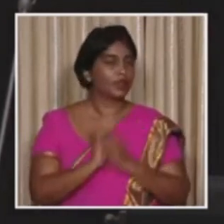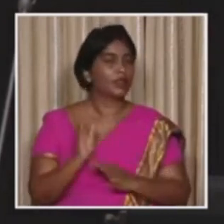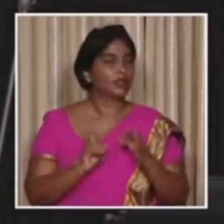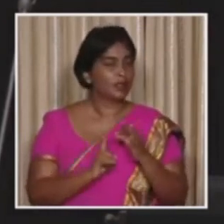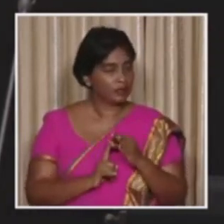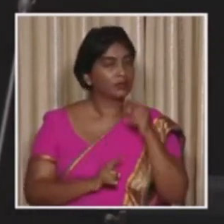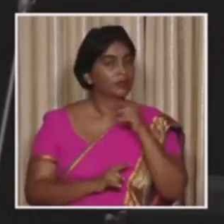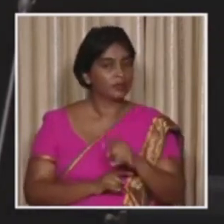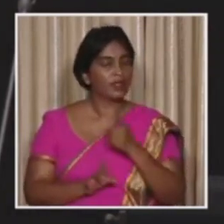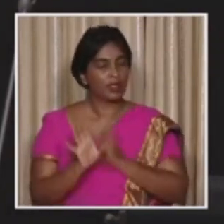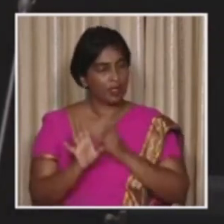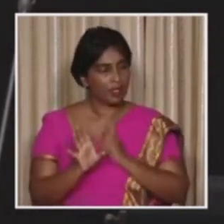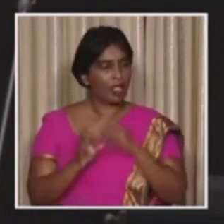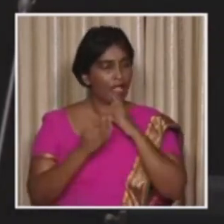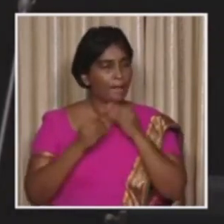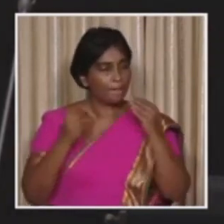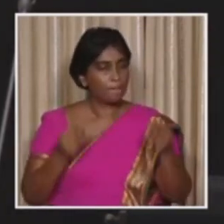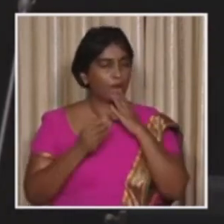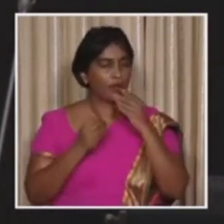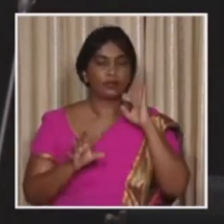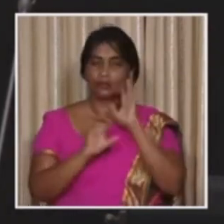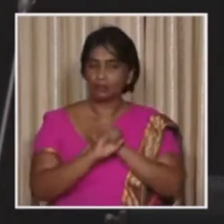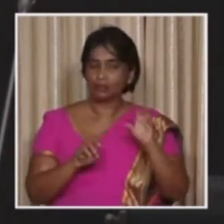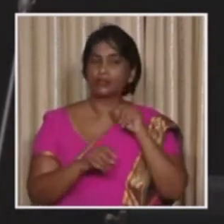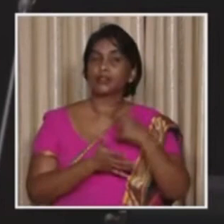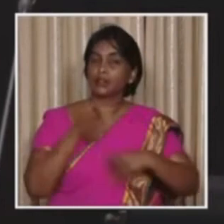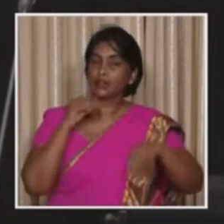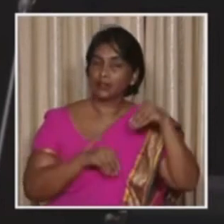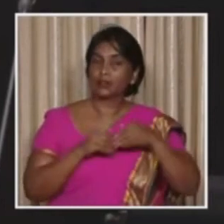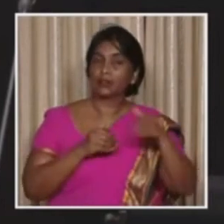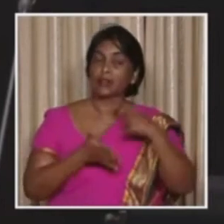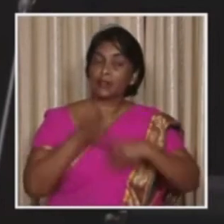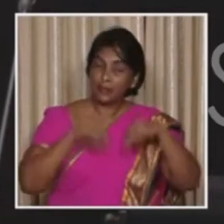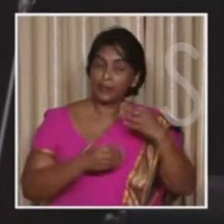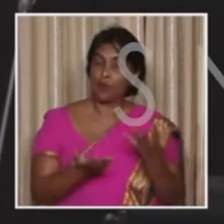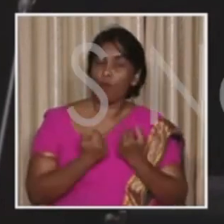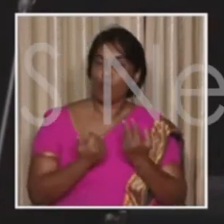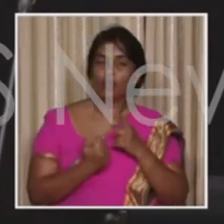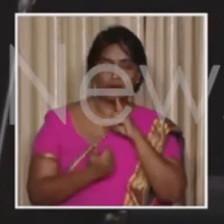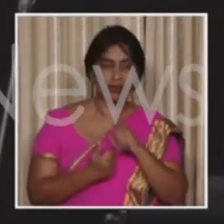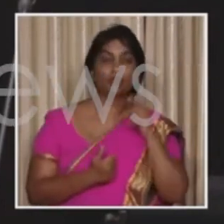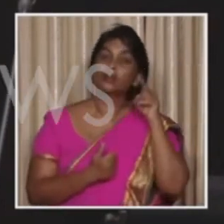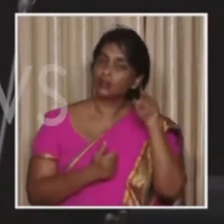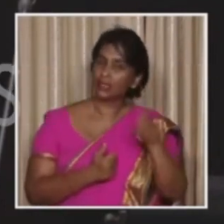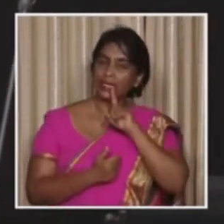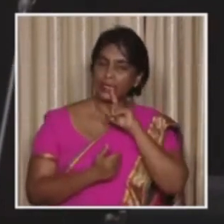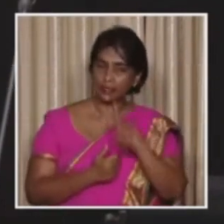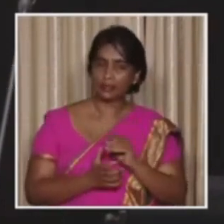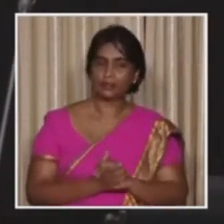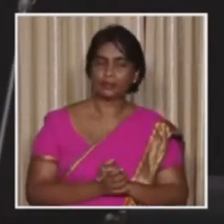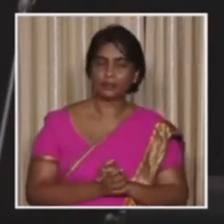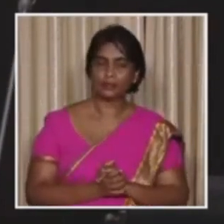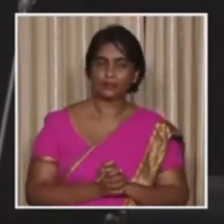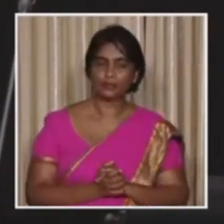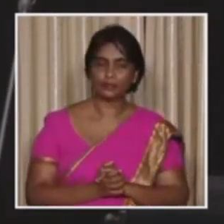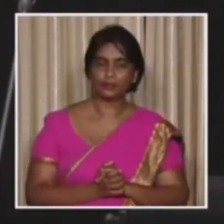ඇමතිතුමා එතුමත් හැමදාම ප්‍රවෘත්ති සාකච්ඡා තියලා එතුමත් කියනවා මැතිවරණ තියන්න කියලා. තමුන්නාසෙලා කියනවා